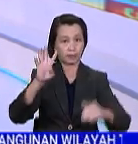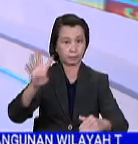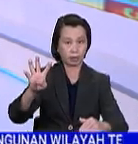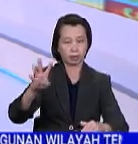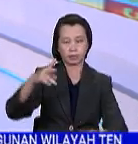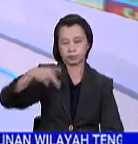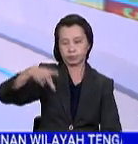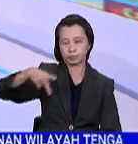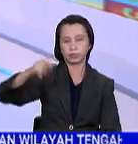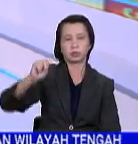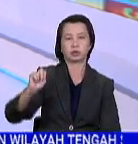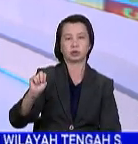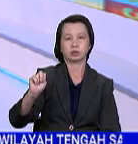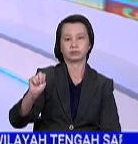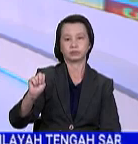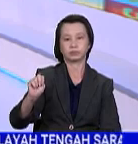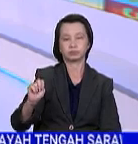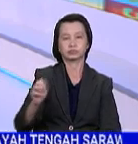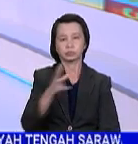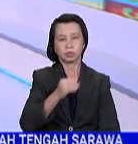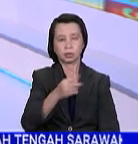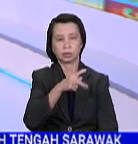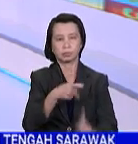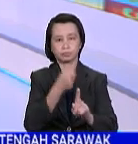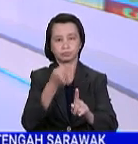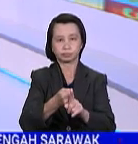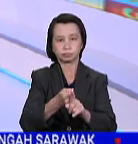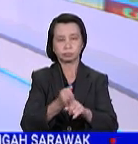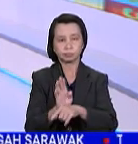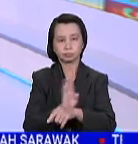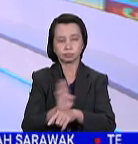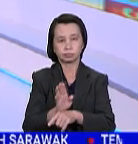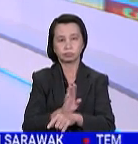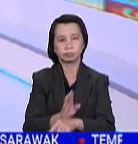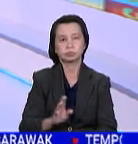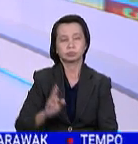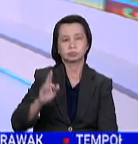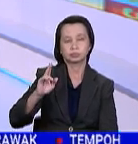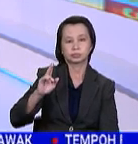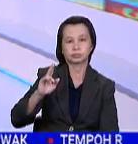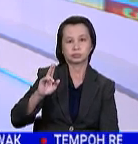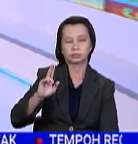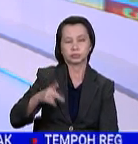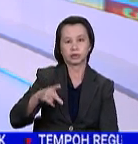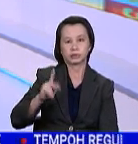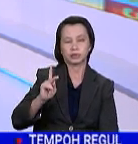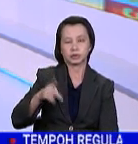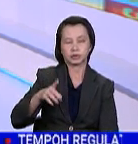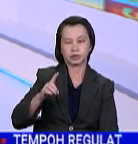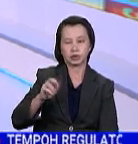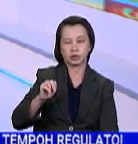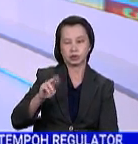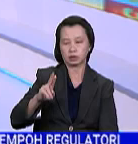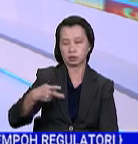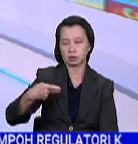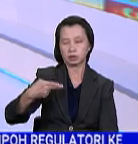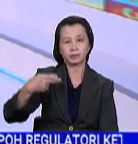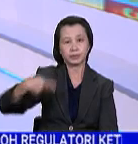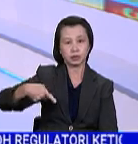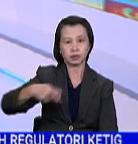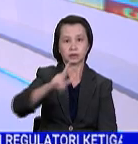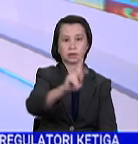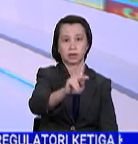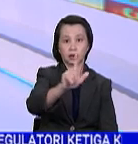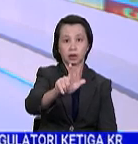Pelan Pemulihan Negara PPN. Menurut pengarah Kementerian Perdagangan Dalam Negeri dan Hal Ehwal Pengguna KPDN-HEP, Kuala